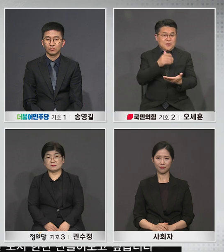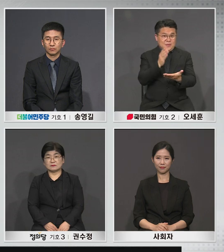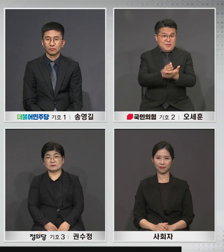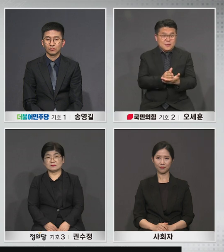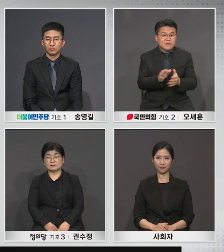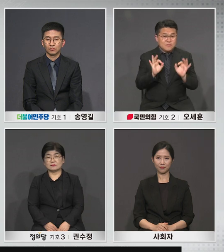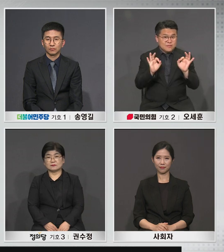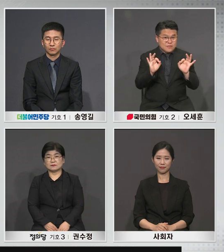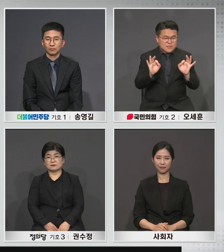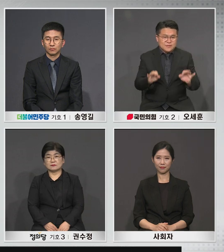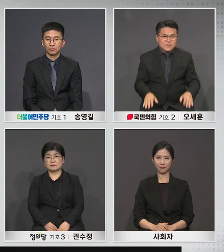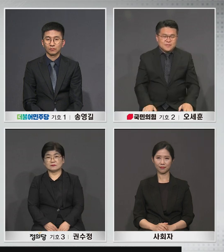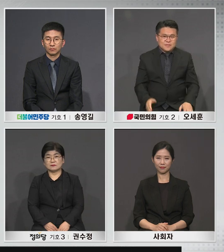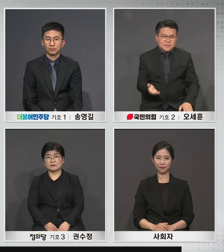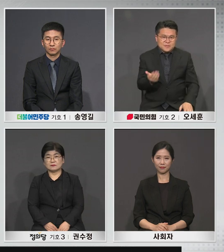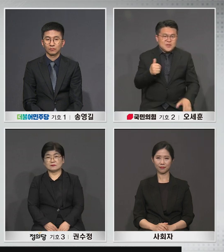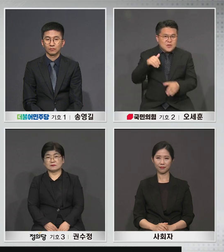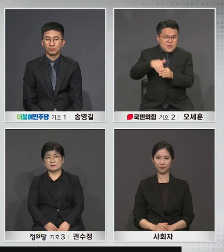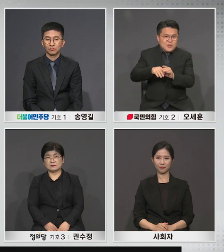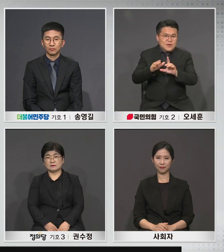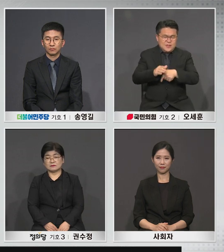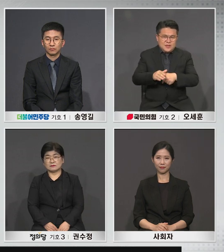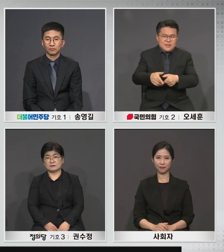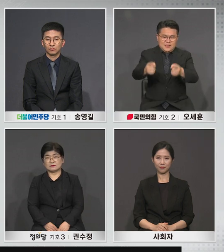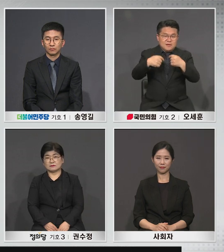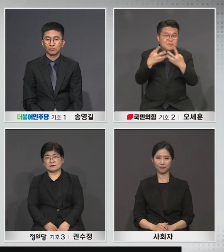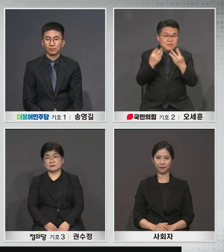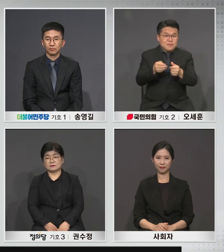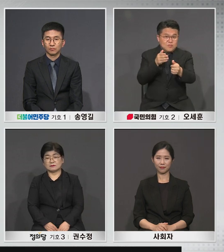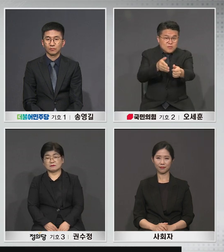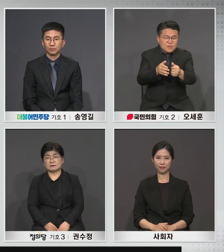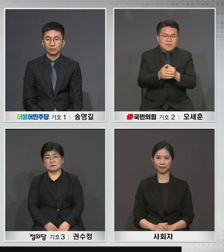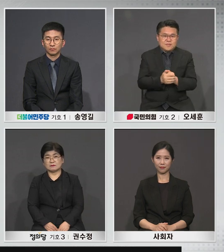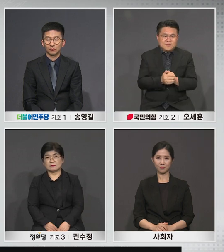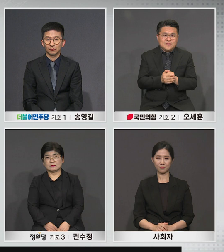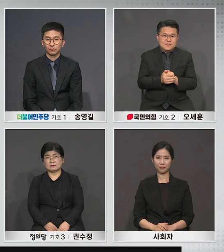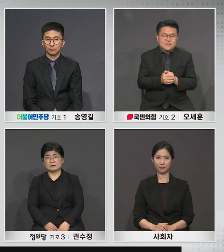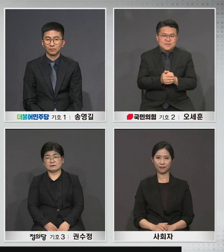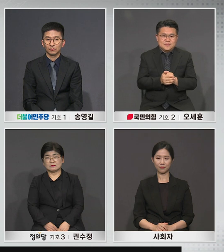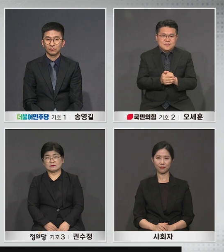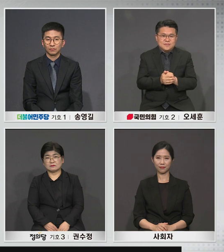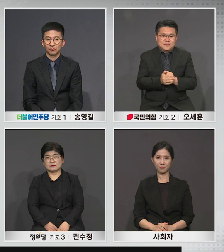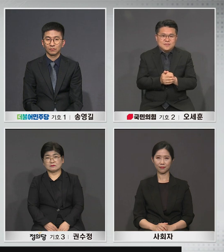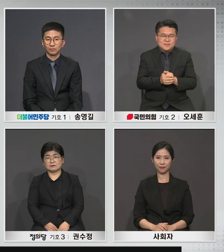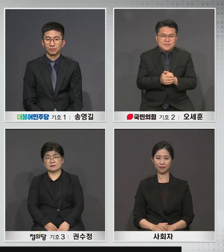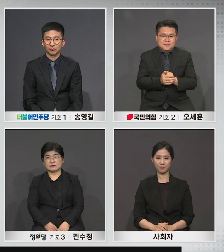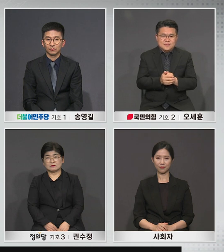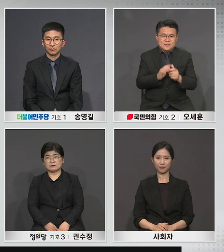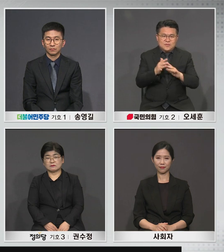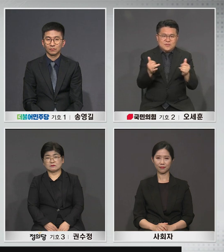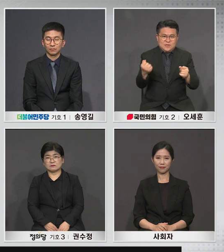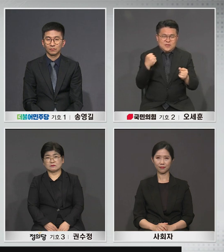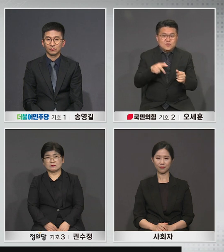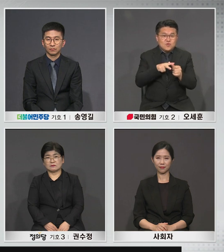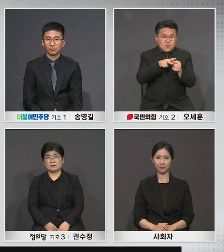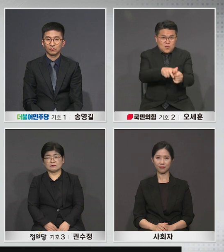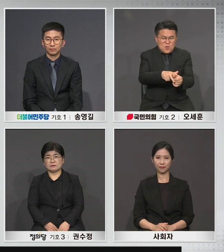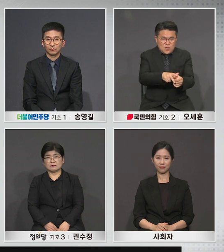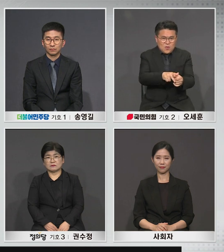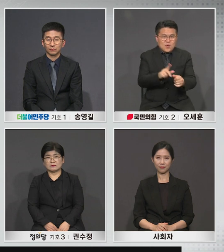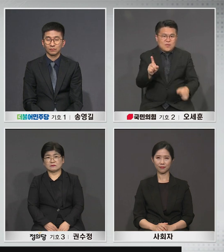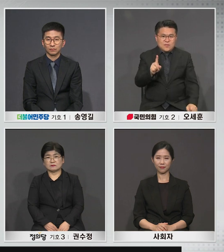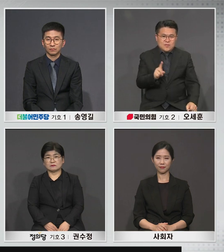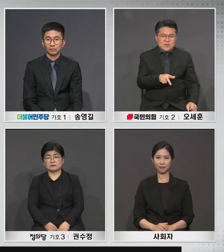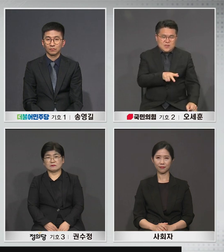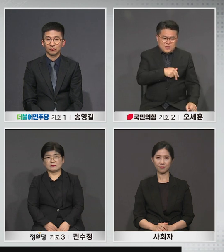않습니까? 사전선거에 많이 참여하셔서 저희 국민의힘 후보들이 시의원,